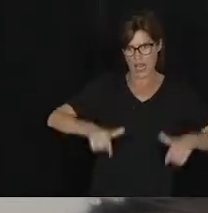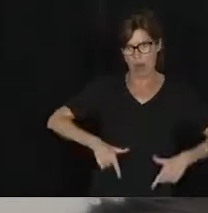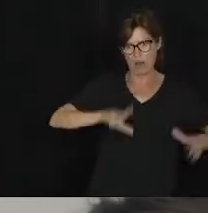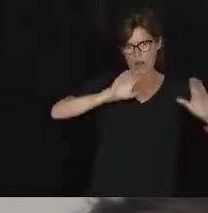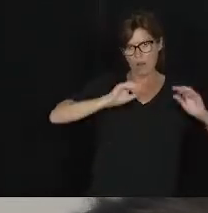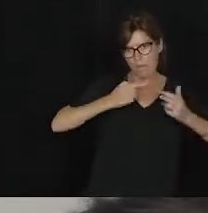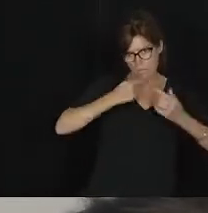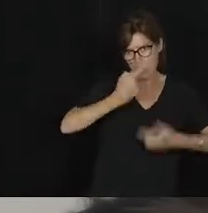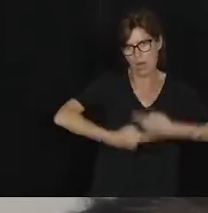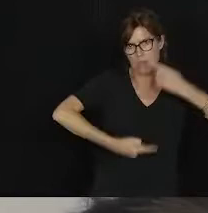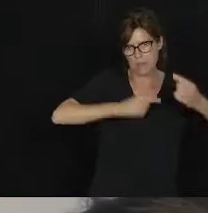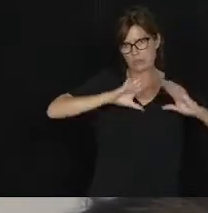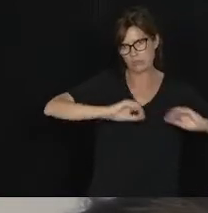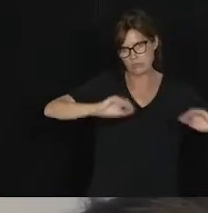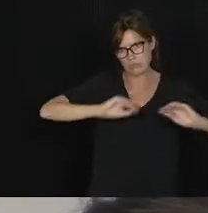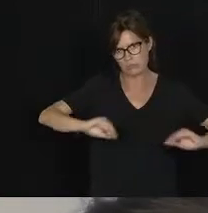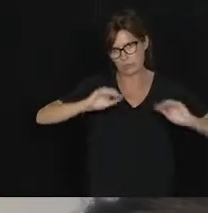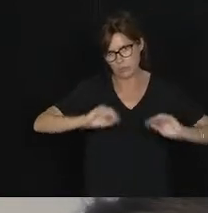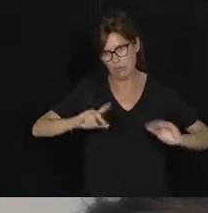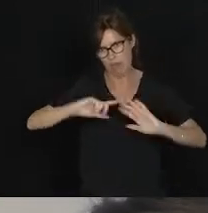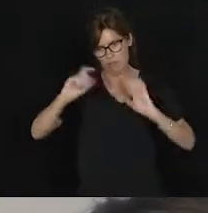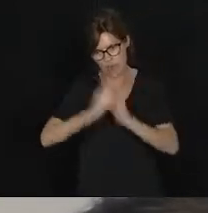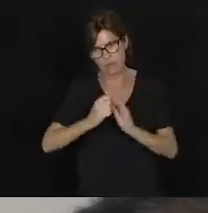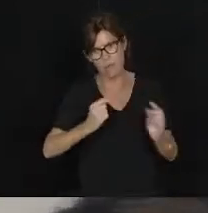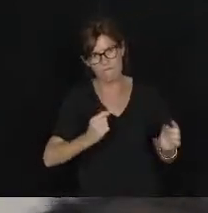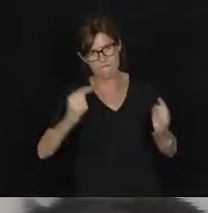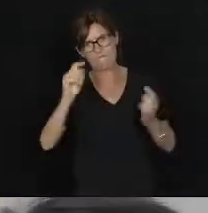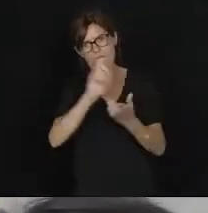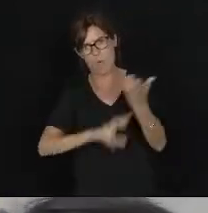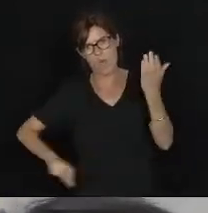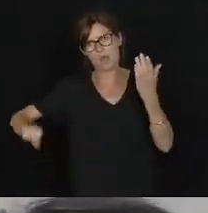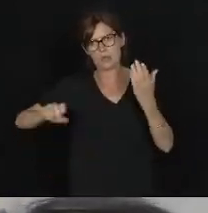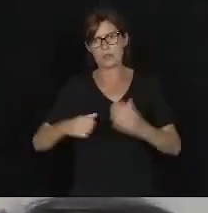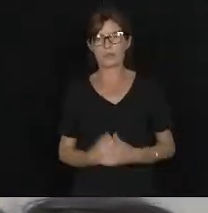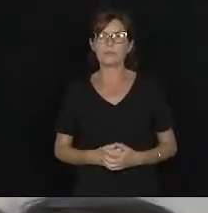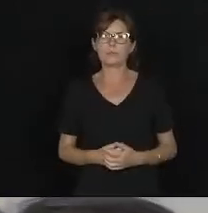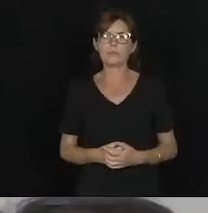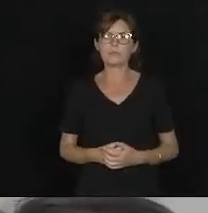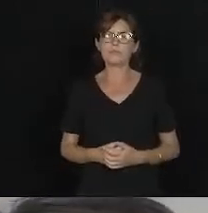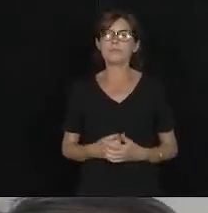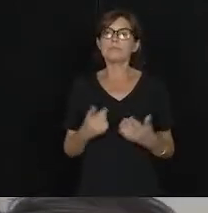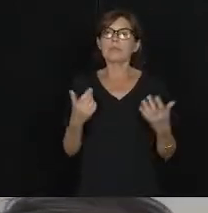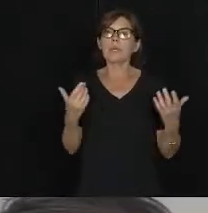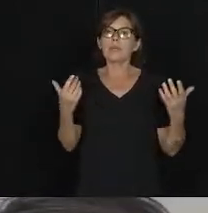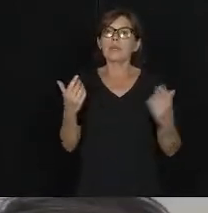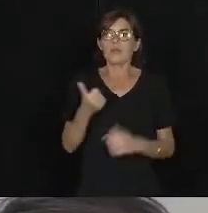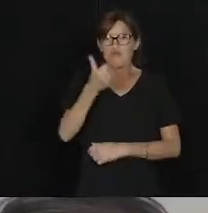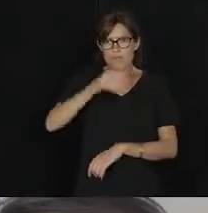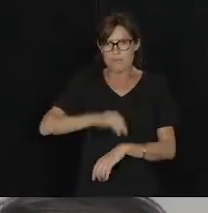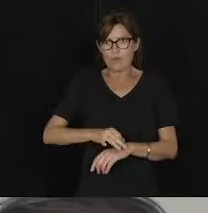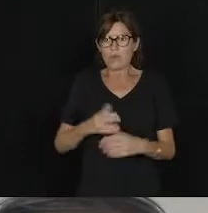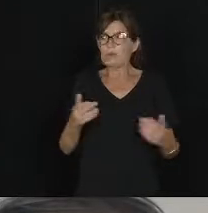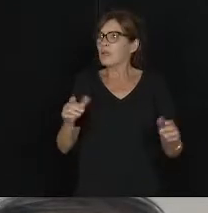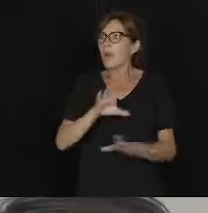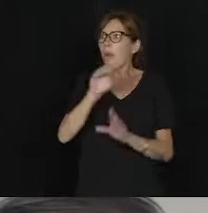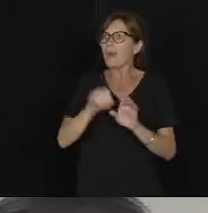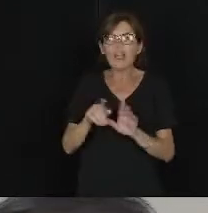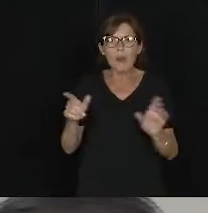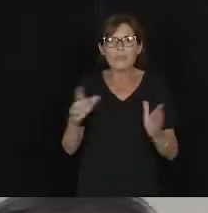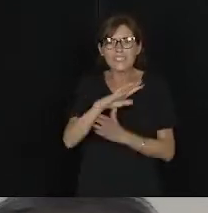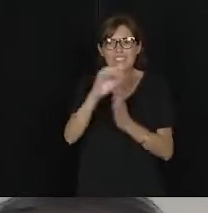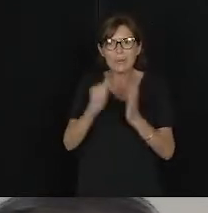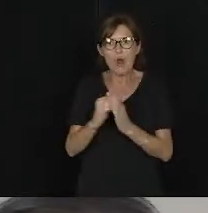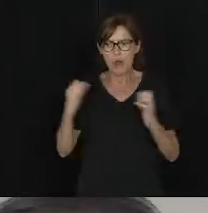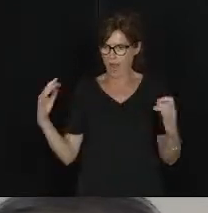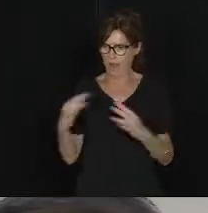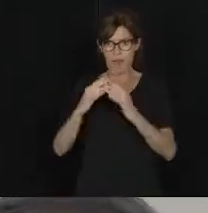Hein, alors, toute autre chose et sans transition, mais pour finir maintenant dans une minute, hein, les exercices d'alerte, évidemment très courts